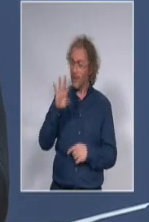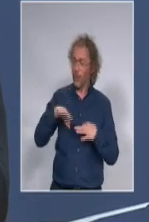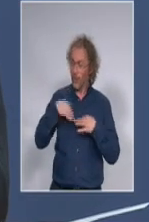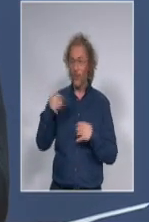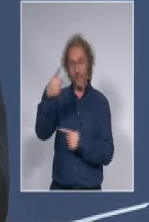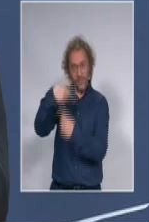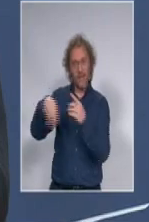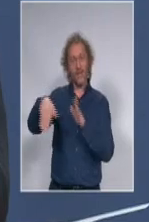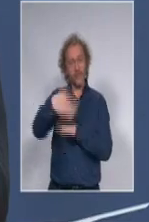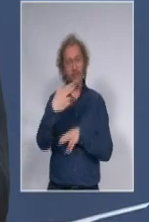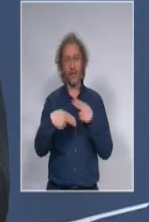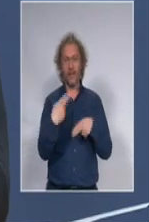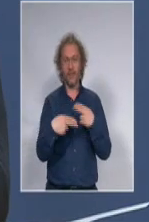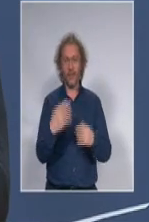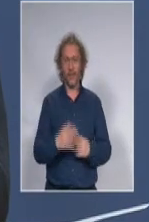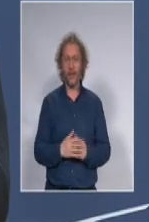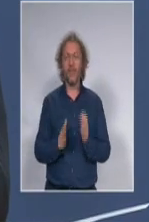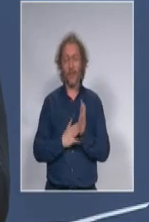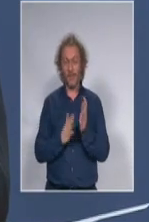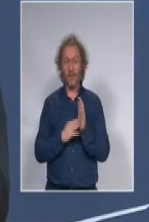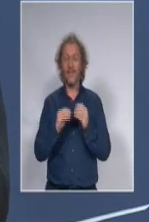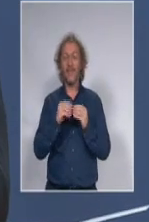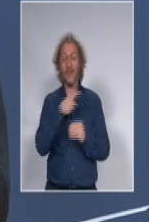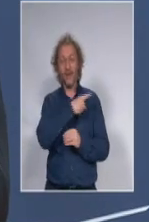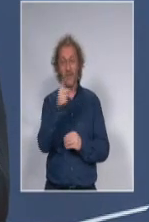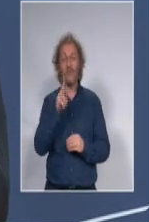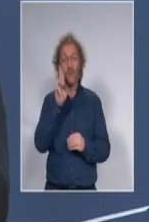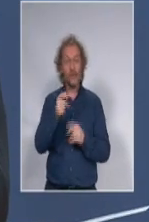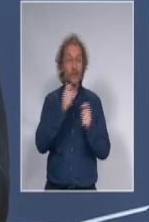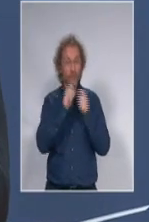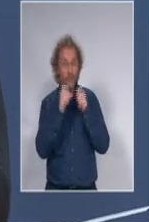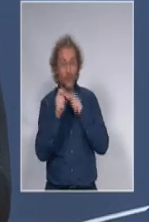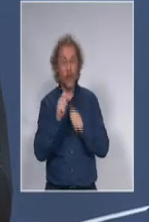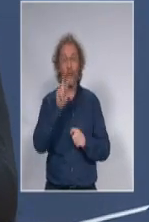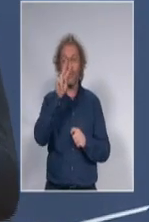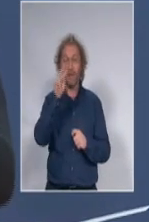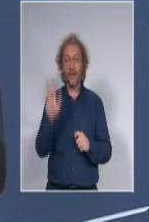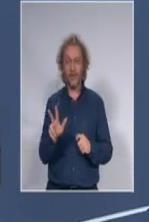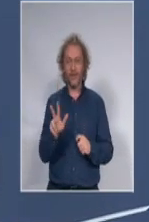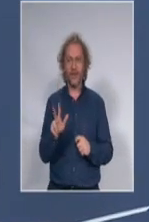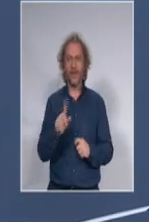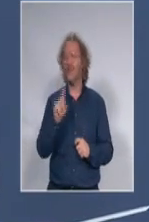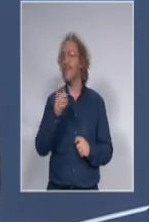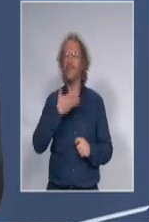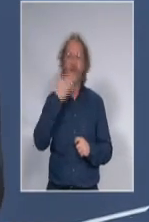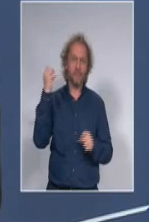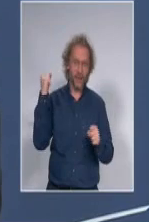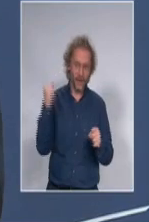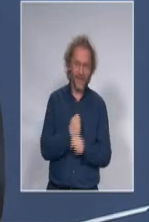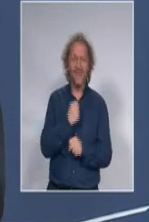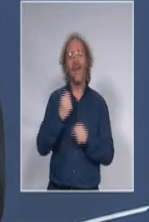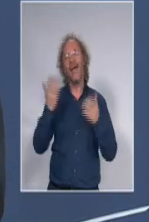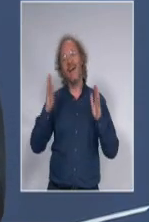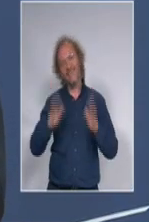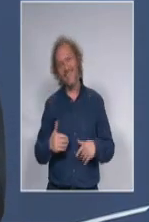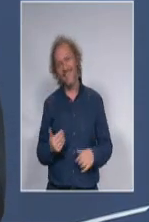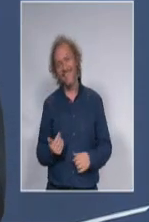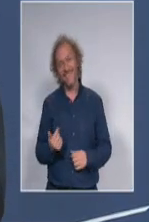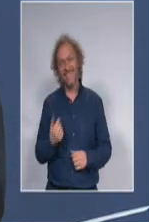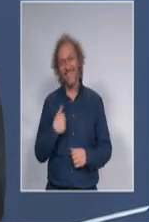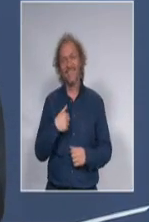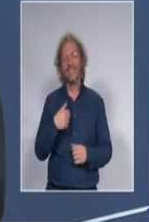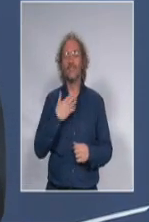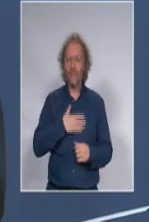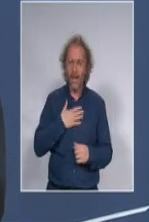Da smo mogli da dogovorimo s trgovinskim lancima od 2 do 3 ujutru, tako bismo dogovorili da opet obeshrabrimo ljude da dolaze.